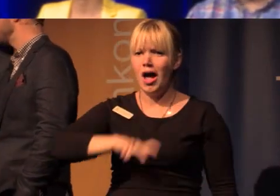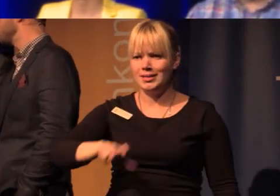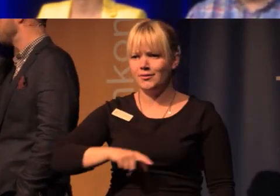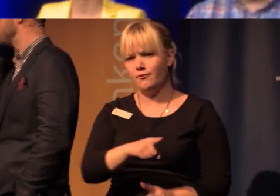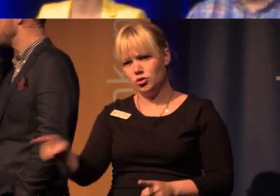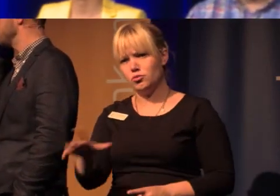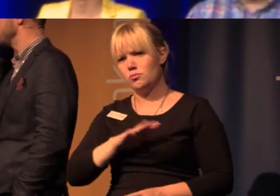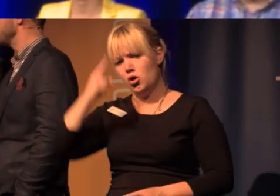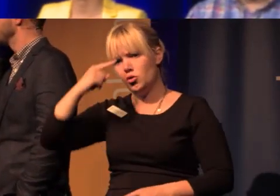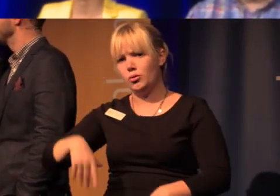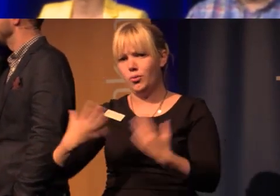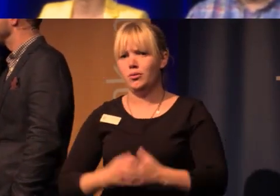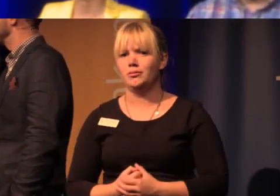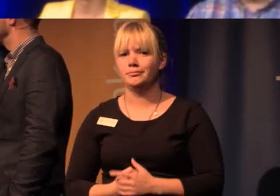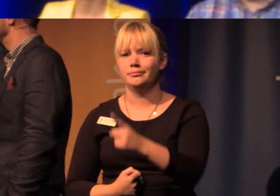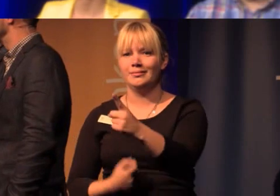Tack så mycket.